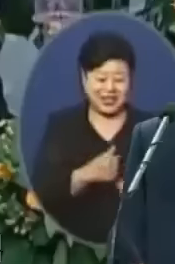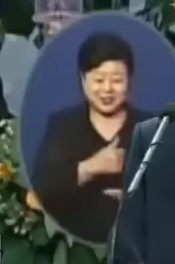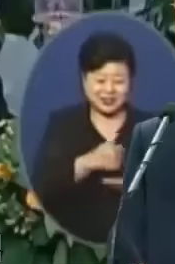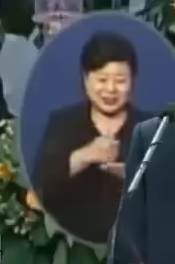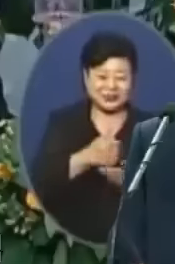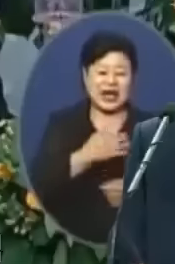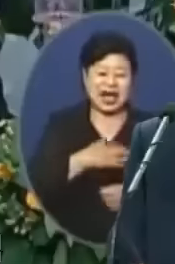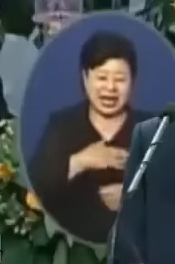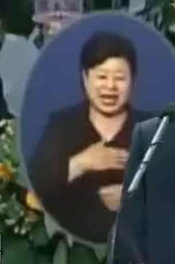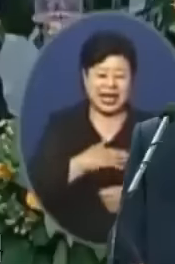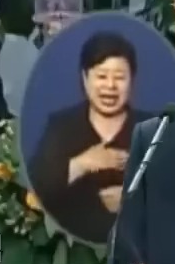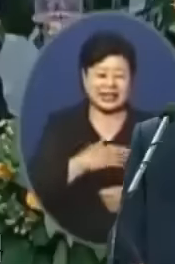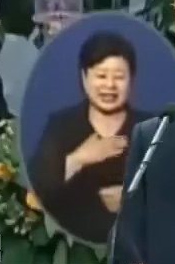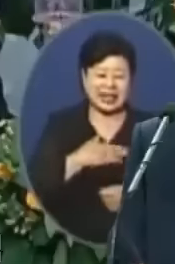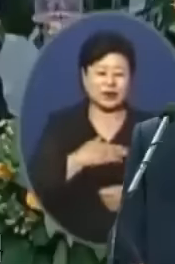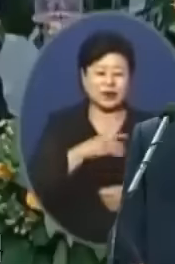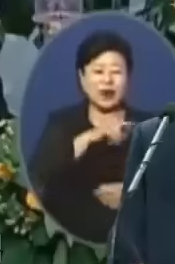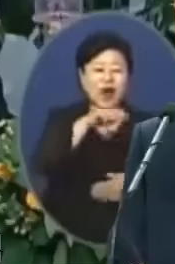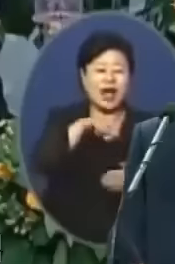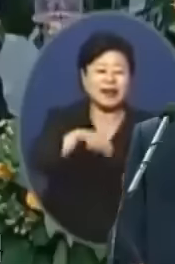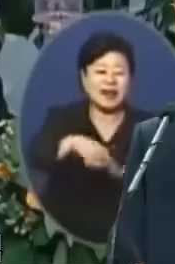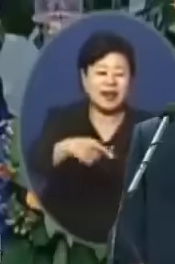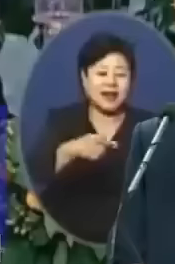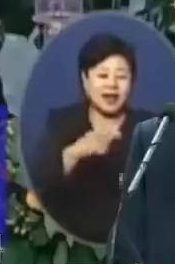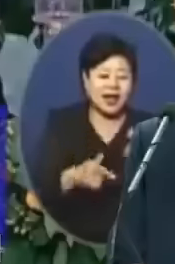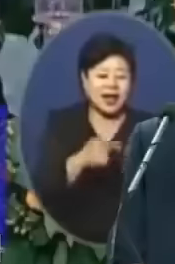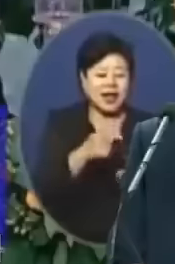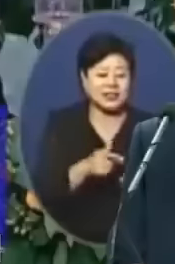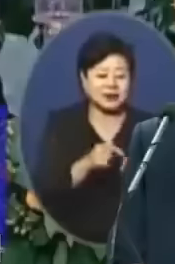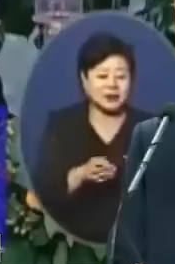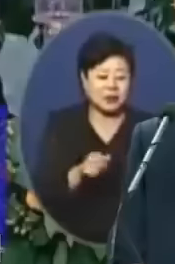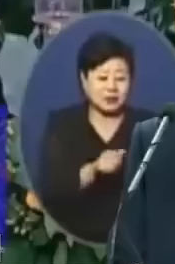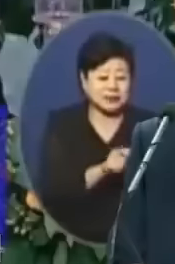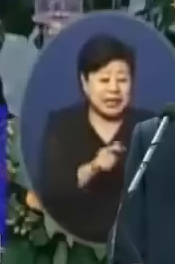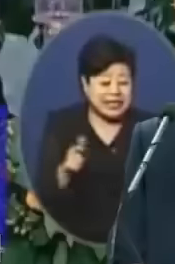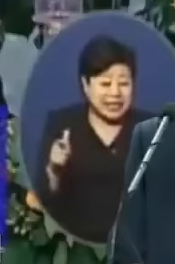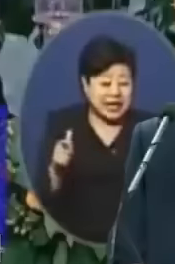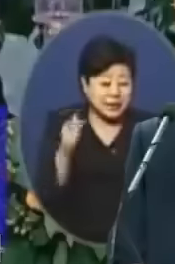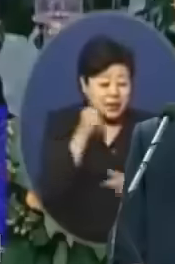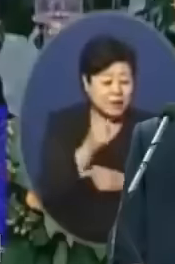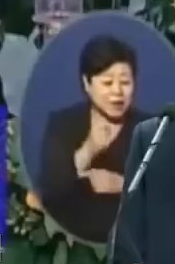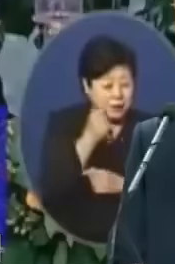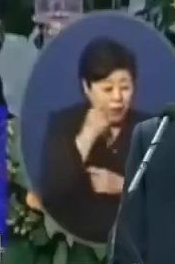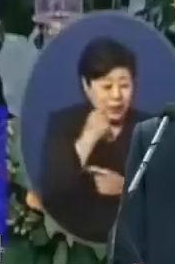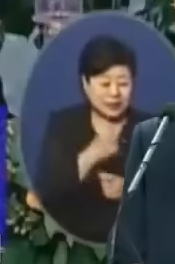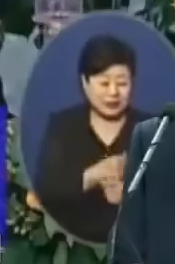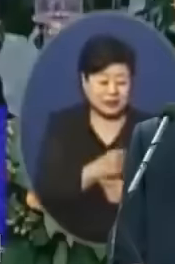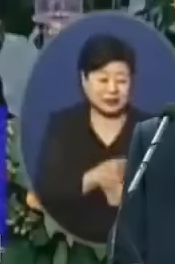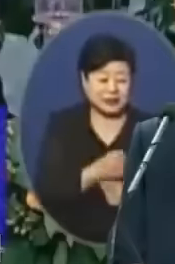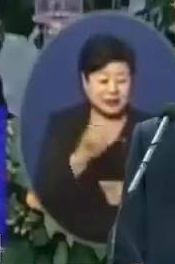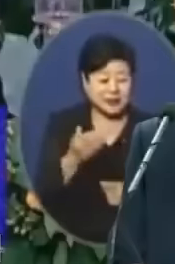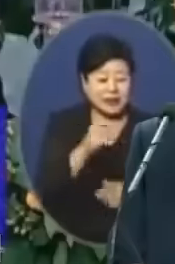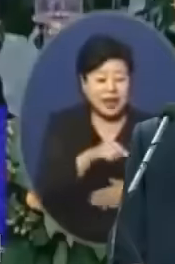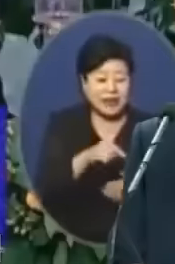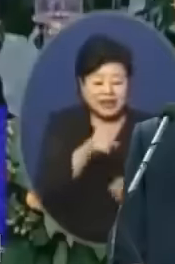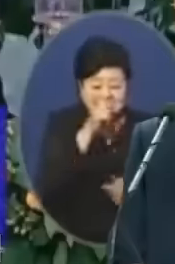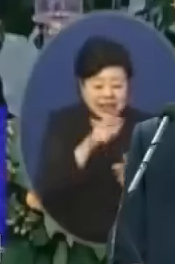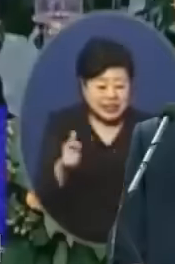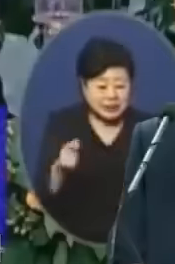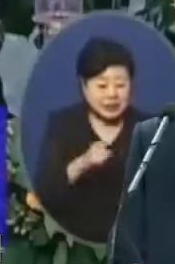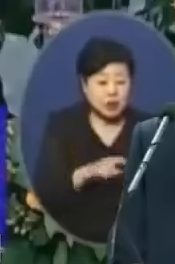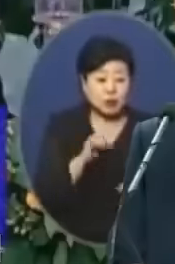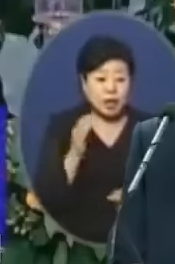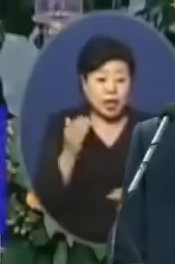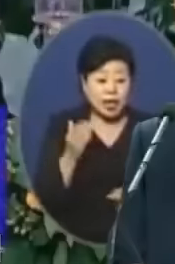주님이 오냐 나도 너 안에 있다. 가지가 포도나무에 붙어있지 아니하면 스스로 열매를 맺을 수 없음 같이 너희도 내 안에 있지 아니하면